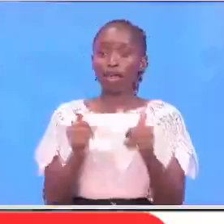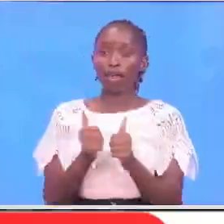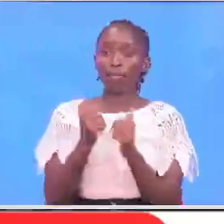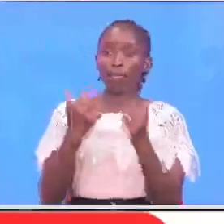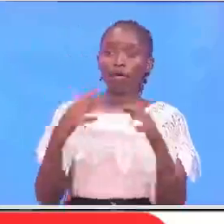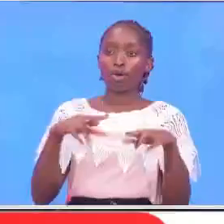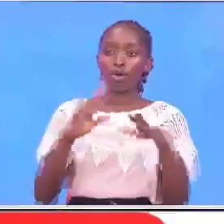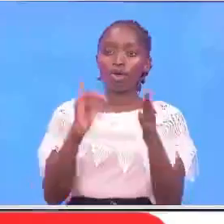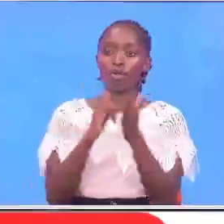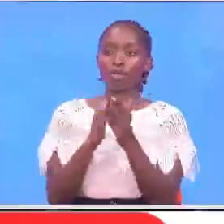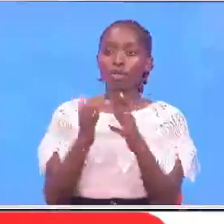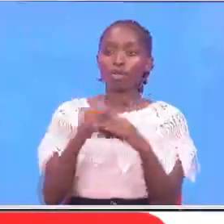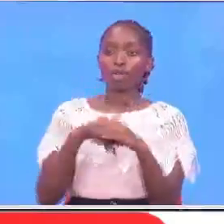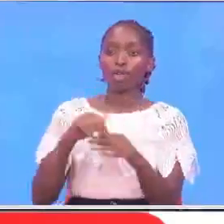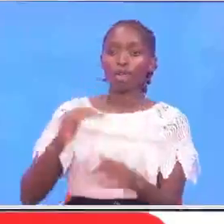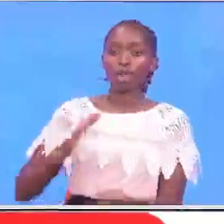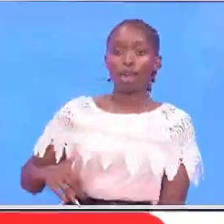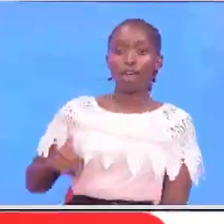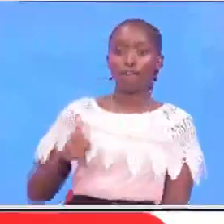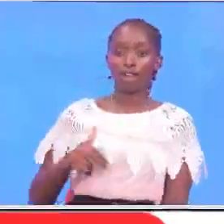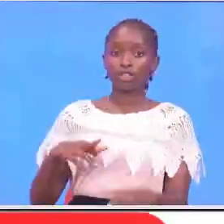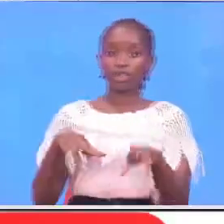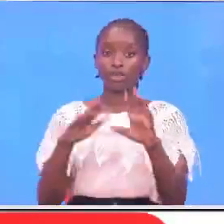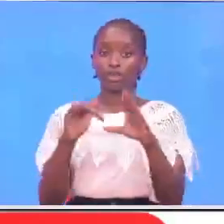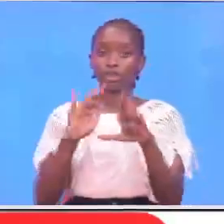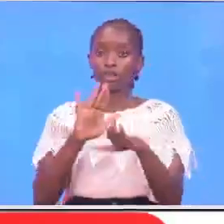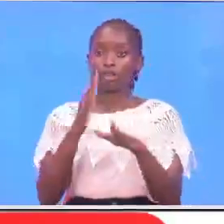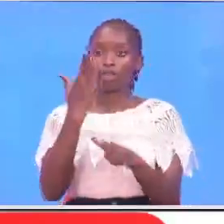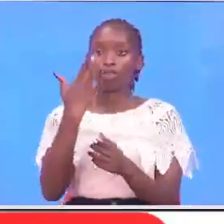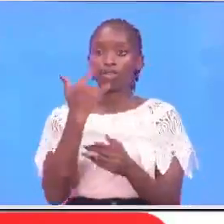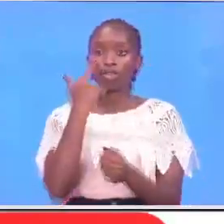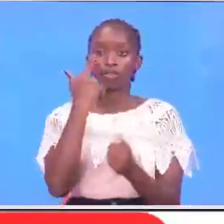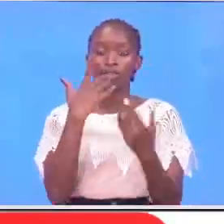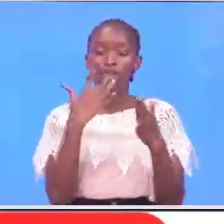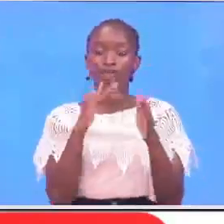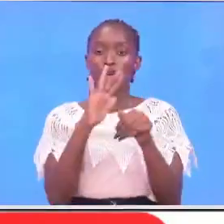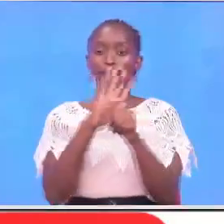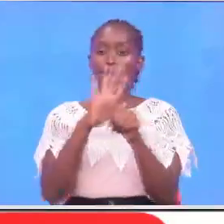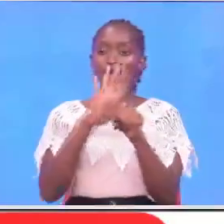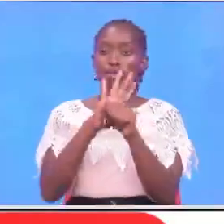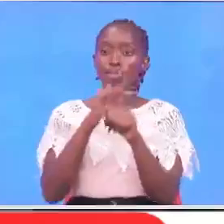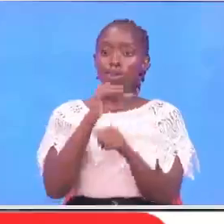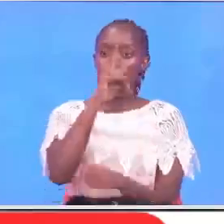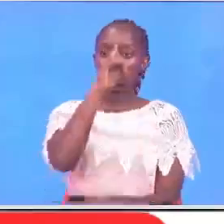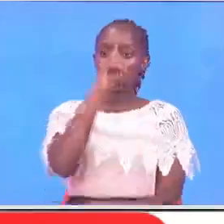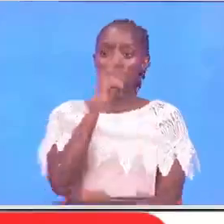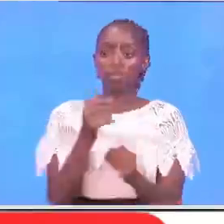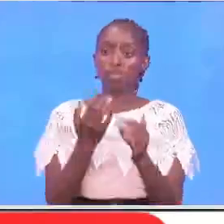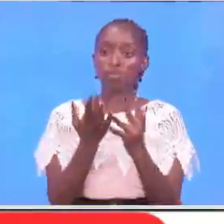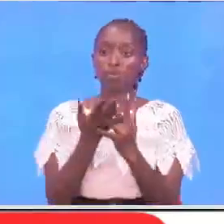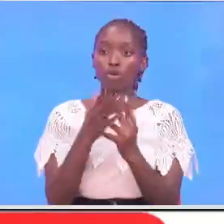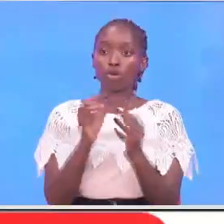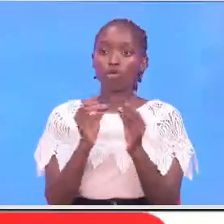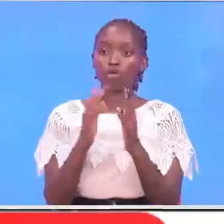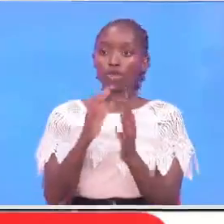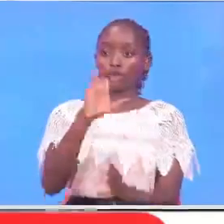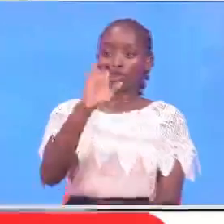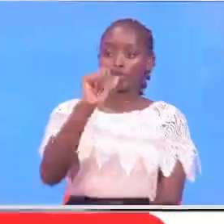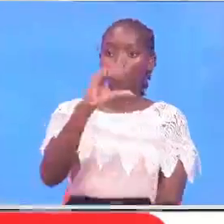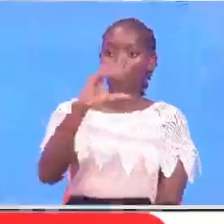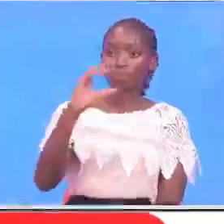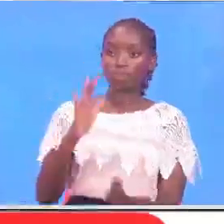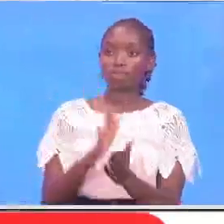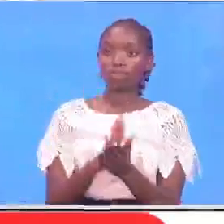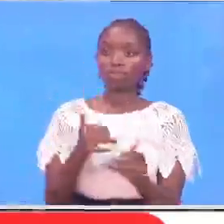la Naivasha Mahimahio katika upinde wa Karigiti kulishuhudiwa makabiliano makali kati ya maafisa wa EACC na maafisa wa